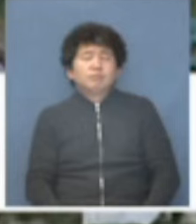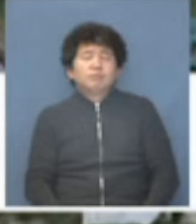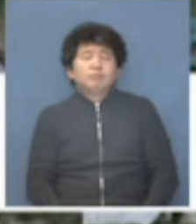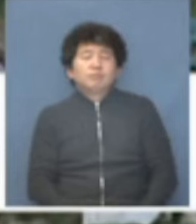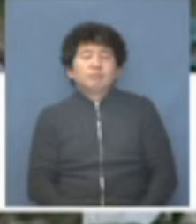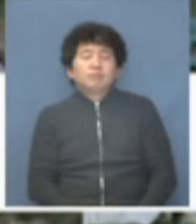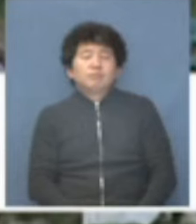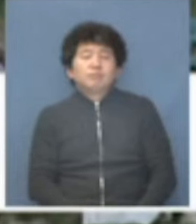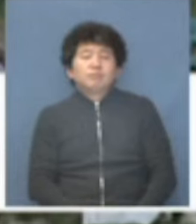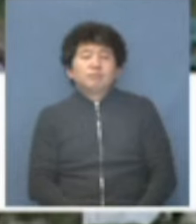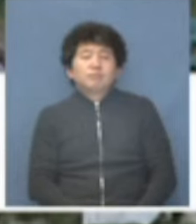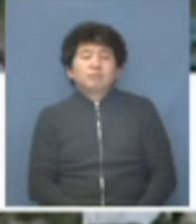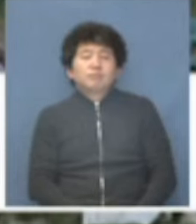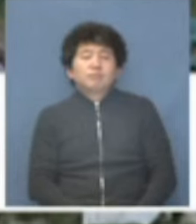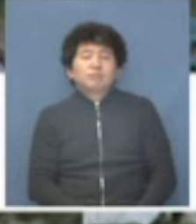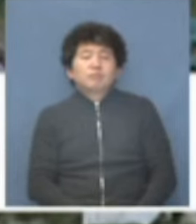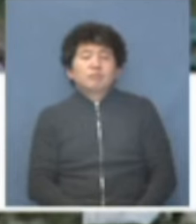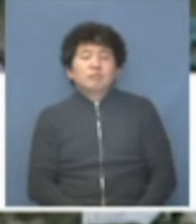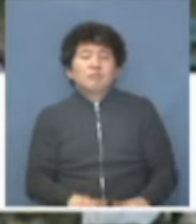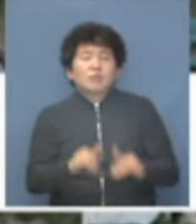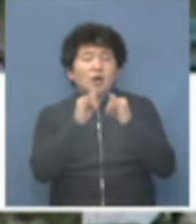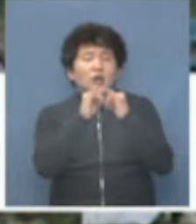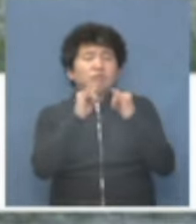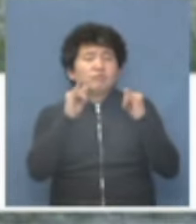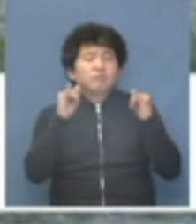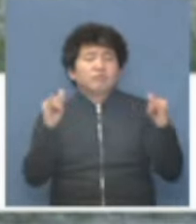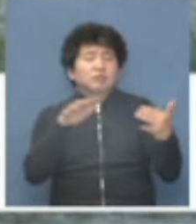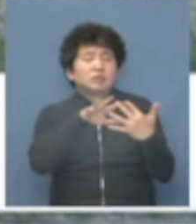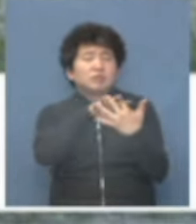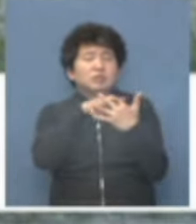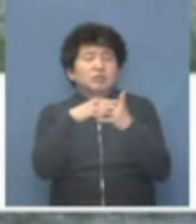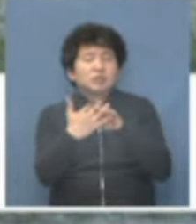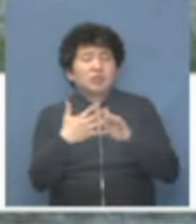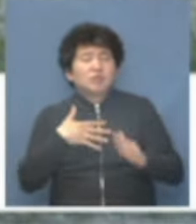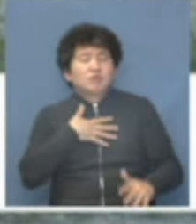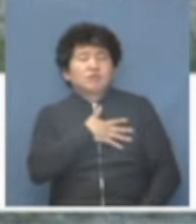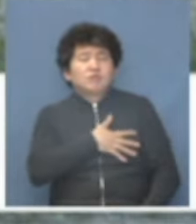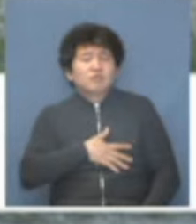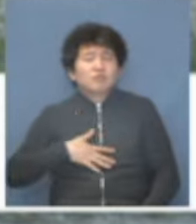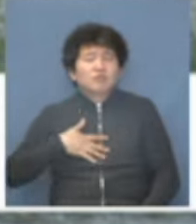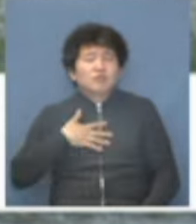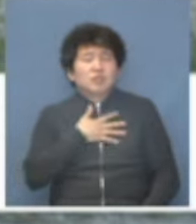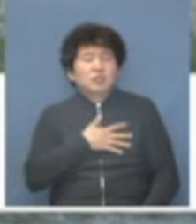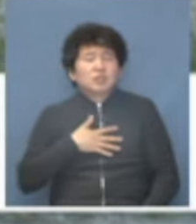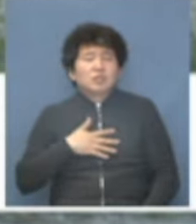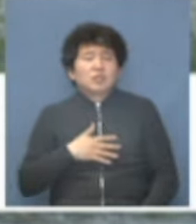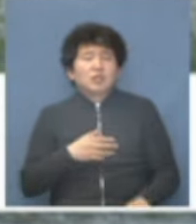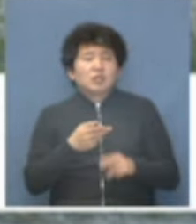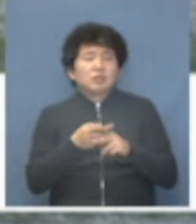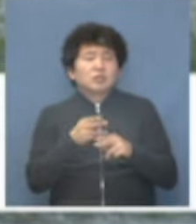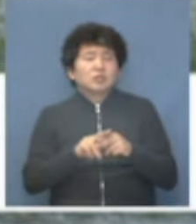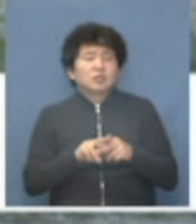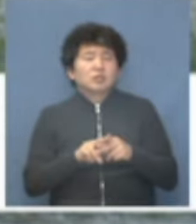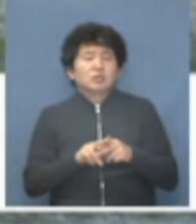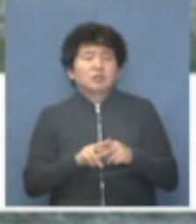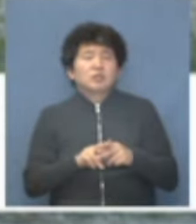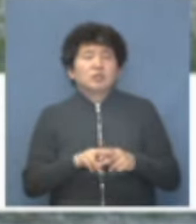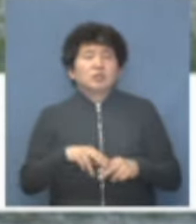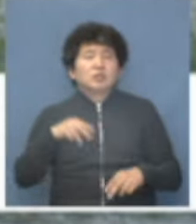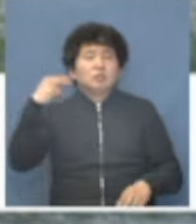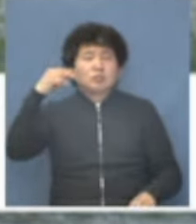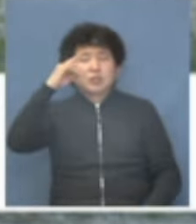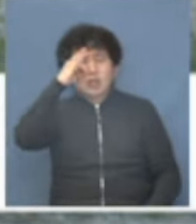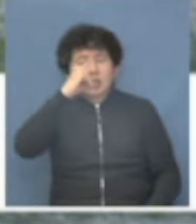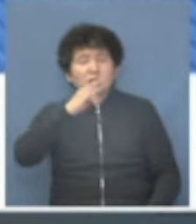Среди актуальных вопросов развития села важное место занимает социальная инфраструктура. Президент страны Касым-Жомарт